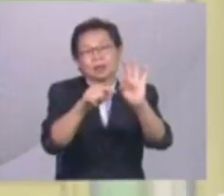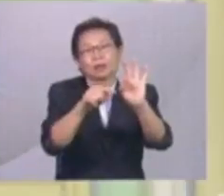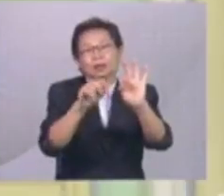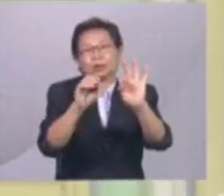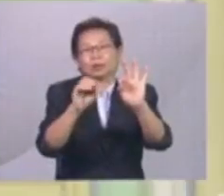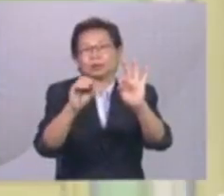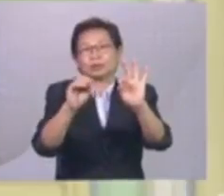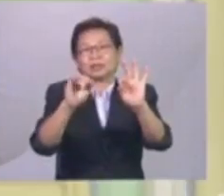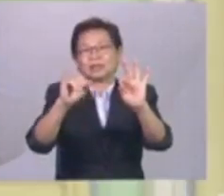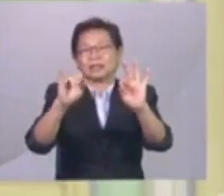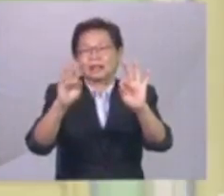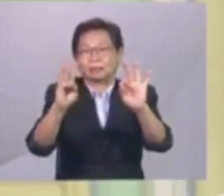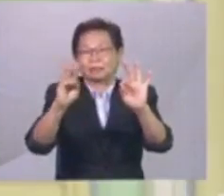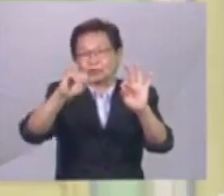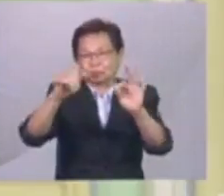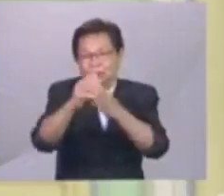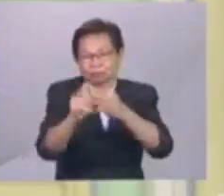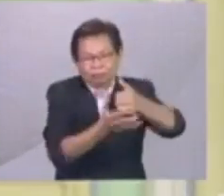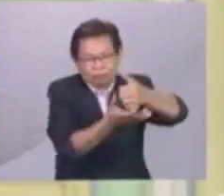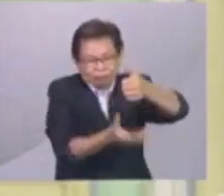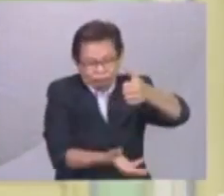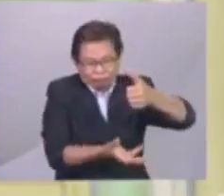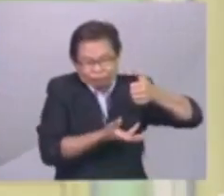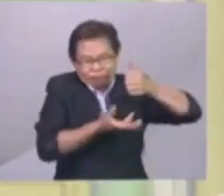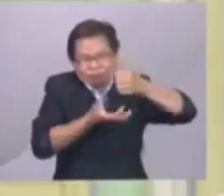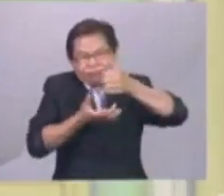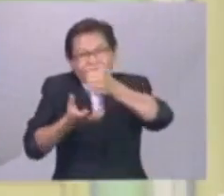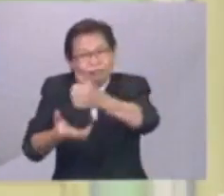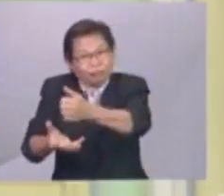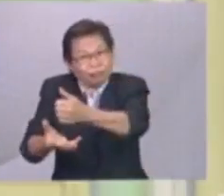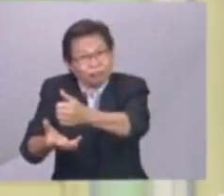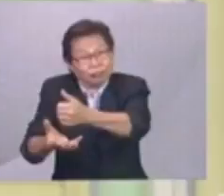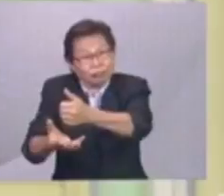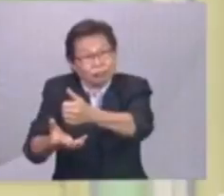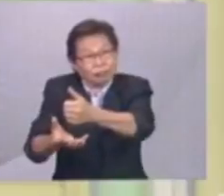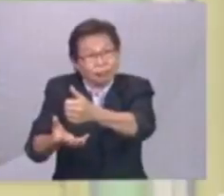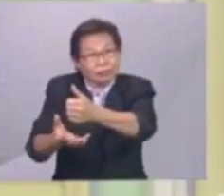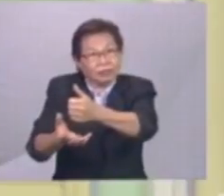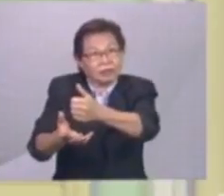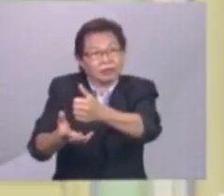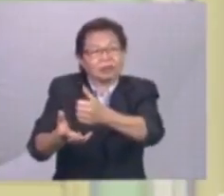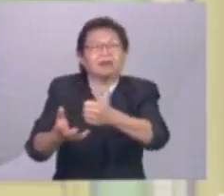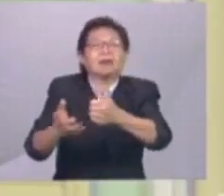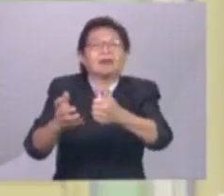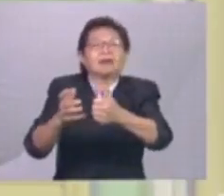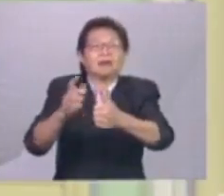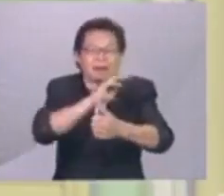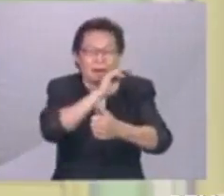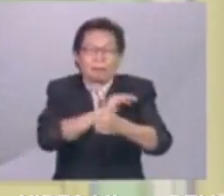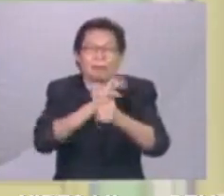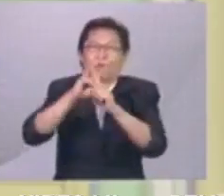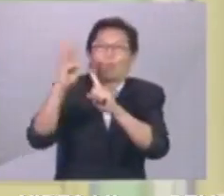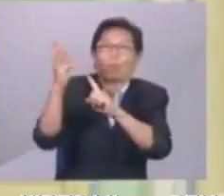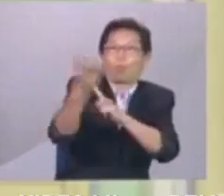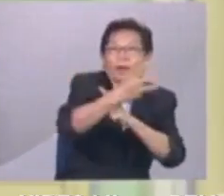RM9.06 juta diperuntukkan yang akan disalurkan ke Kementerian Wanita dan Keluarga dan juga